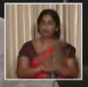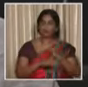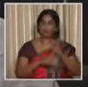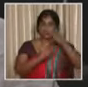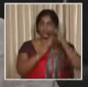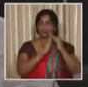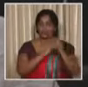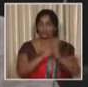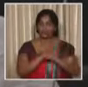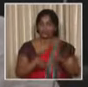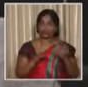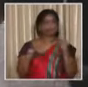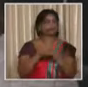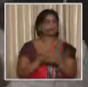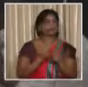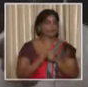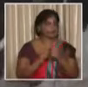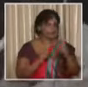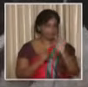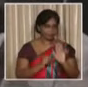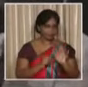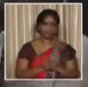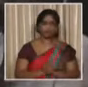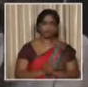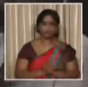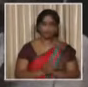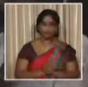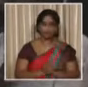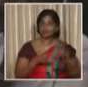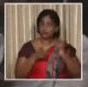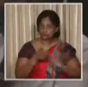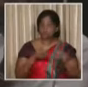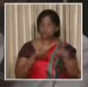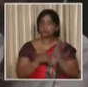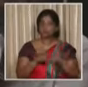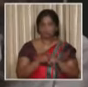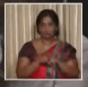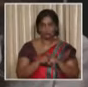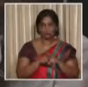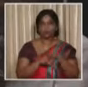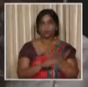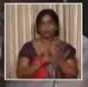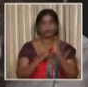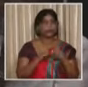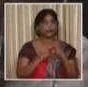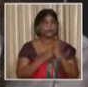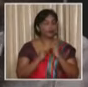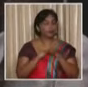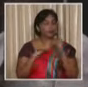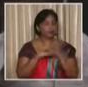විද්‍යාපීඨ වල සිසුන් බඳවා ගැනීමට අවශ්‍ය වැඩපිළිවෙළ ක්‍රියාත්මක කරගෙන යනවා. ඊළඟ ප්‍රශ්නයත් ඒකටම සම්බන්ධයි. ගුරු අධ්‍යාපනඥ